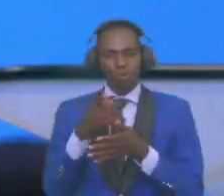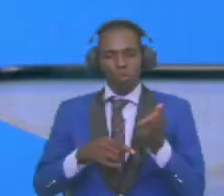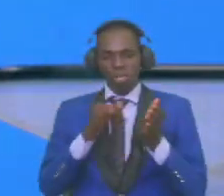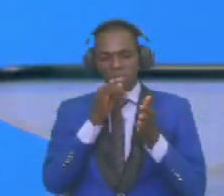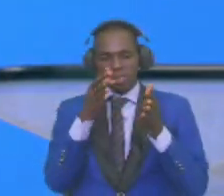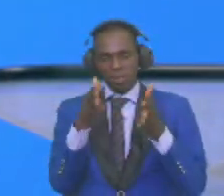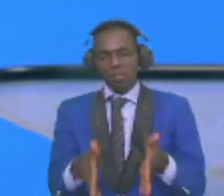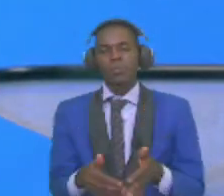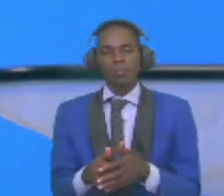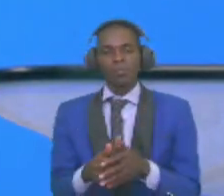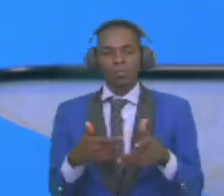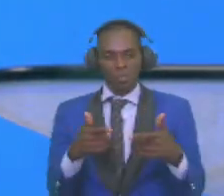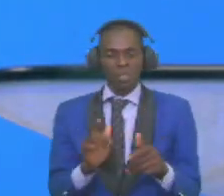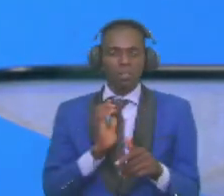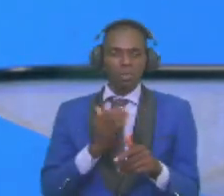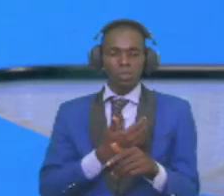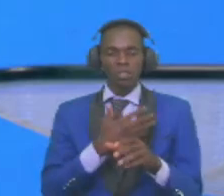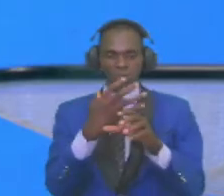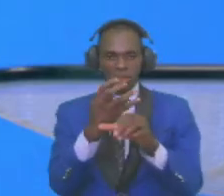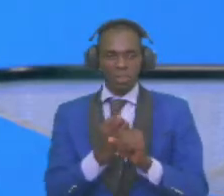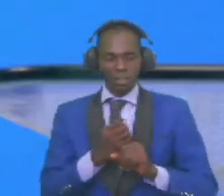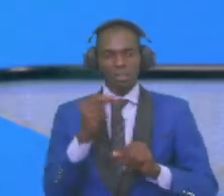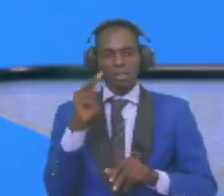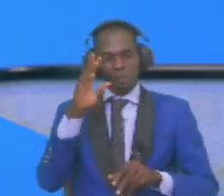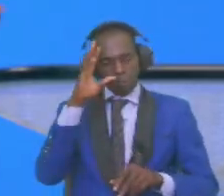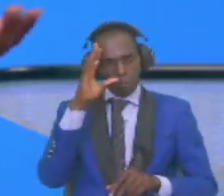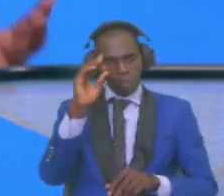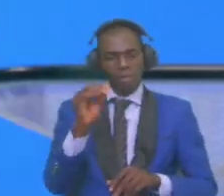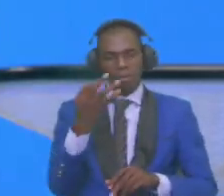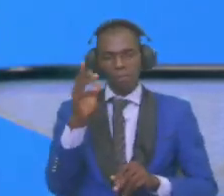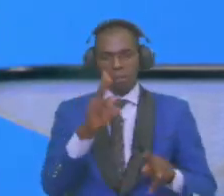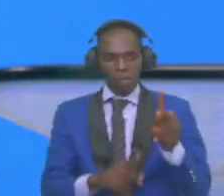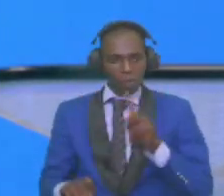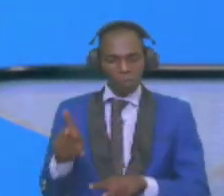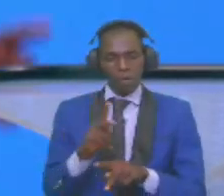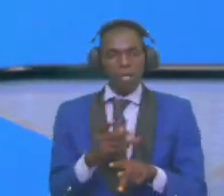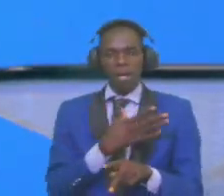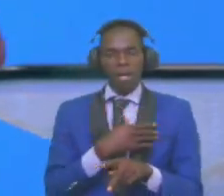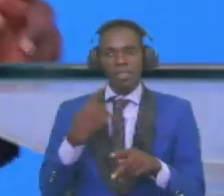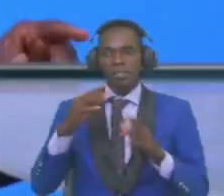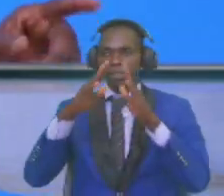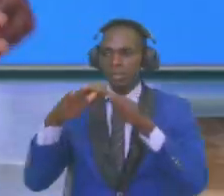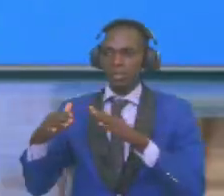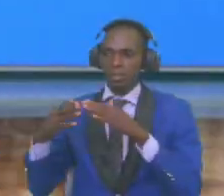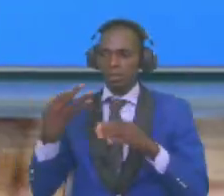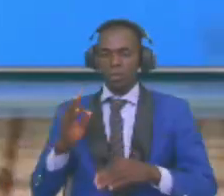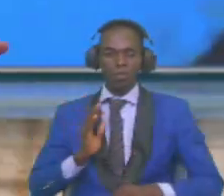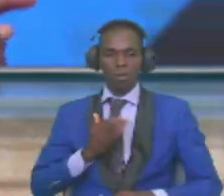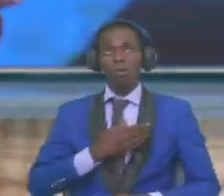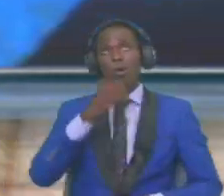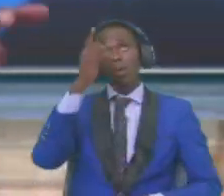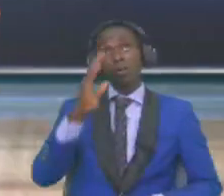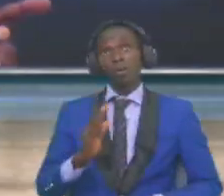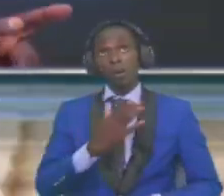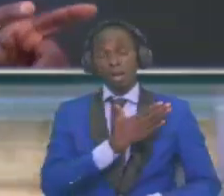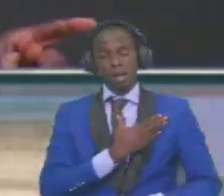reste et c'est dit et si que montrant tu pourras pour notre peuple est pour la ville de